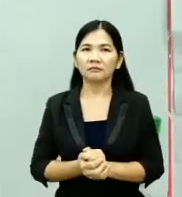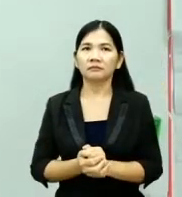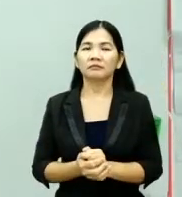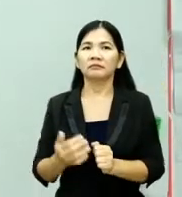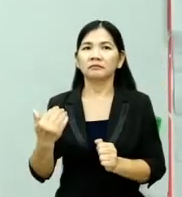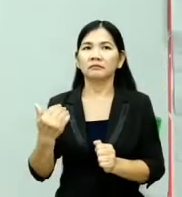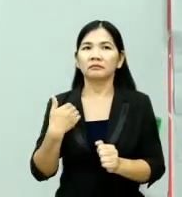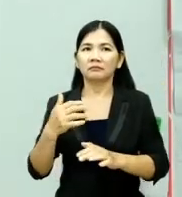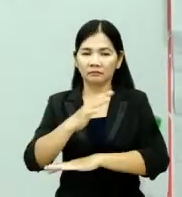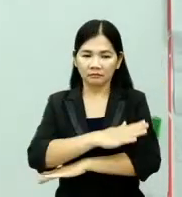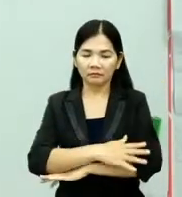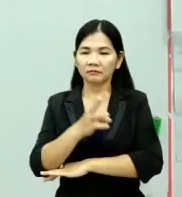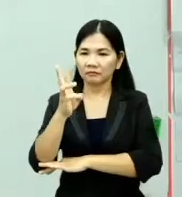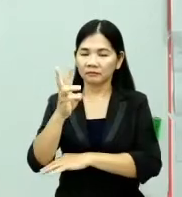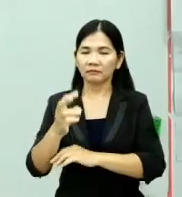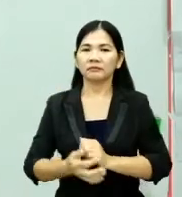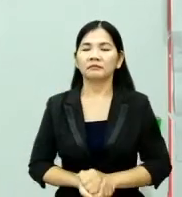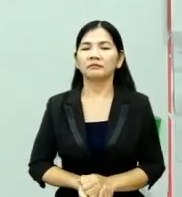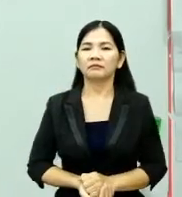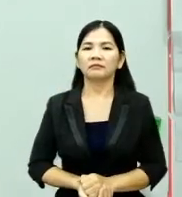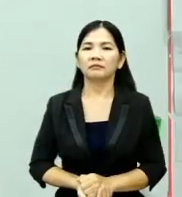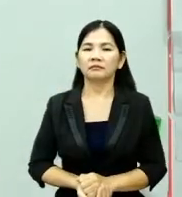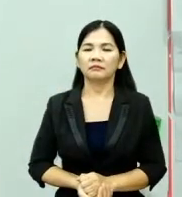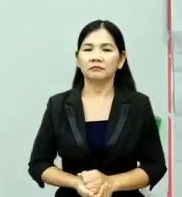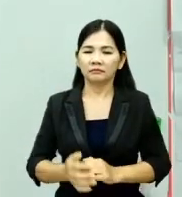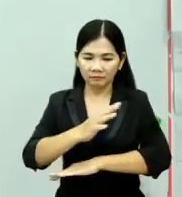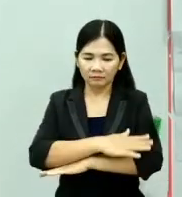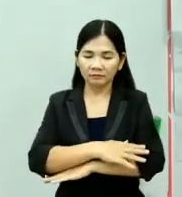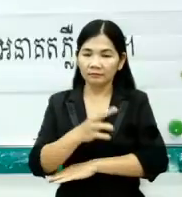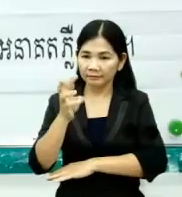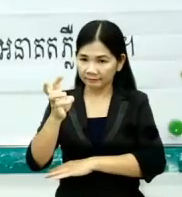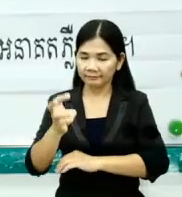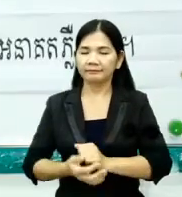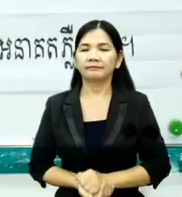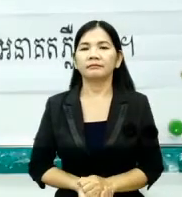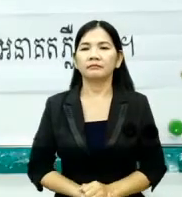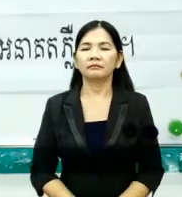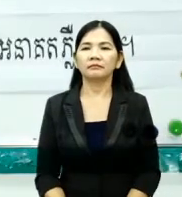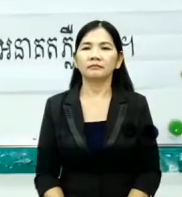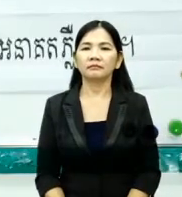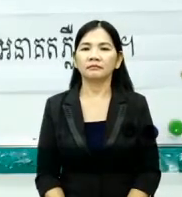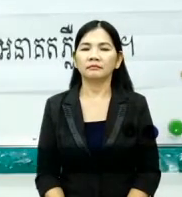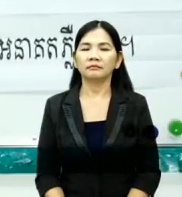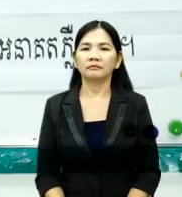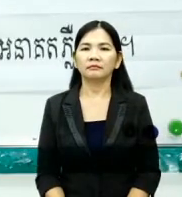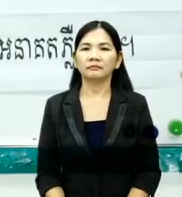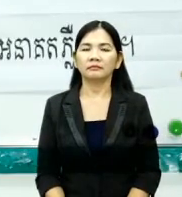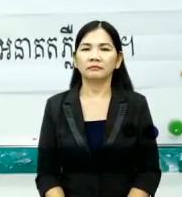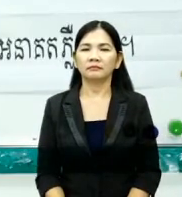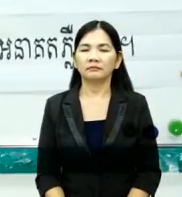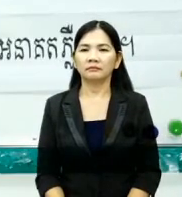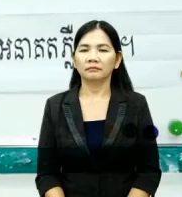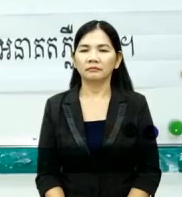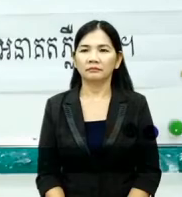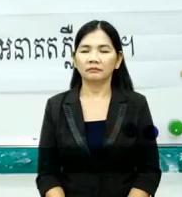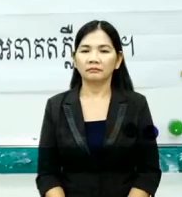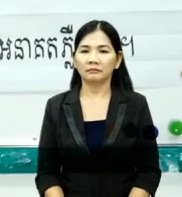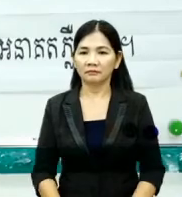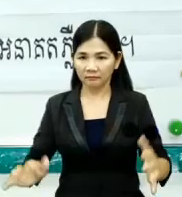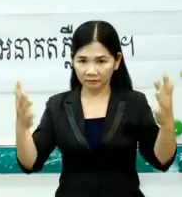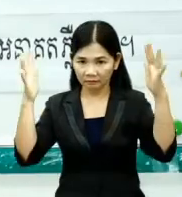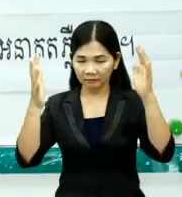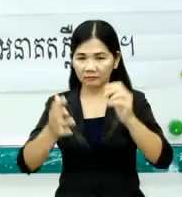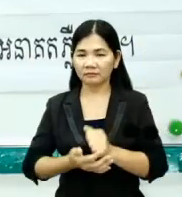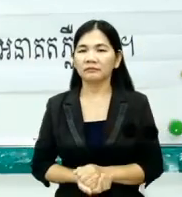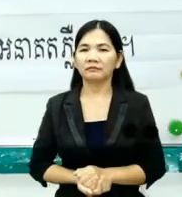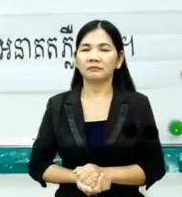hà chà xâm rạp bằng tích sân nè con ná chà dừng xâm rạp bằng tích chà chẳng con tẹt đại ở cha cho mùi nè